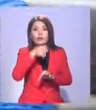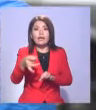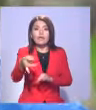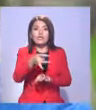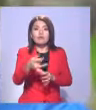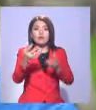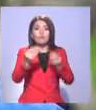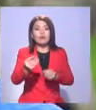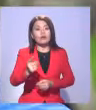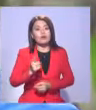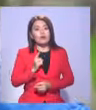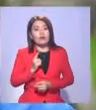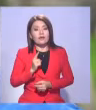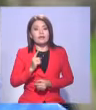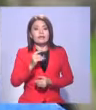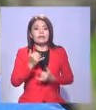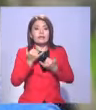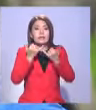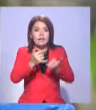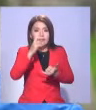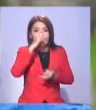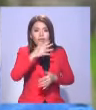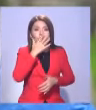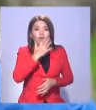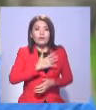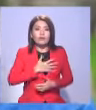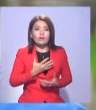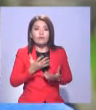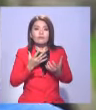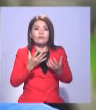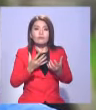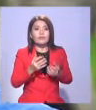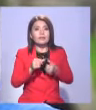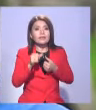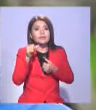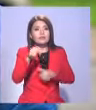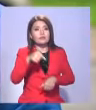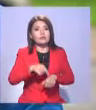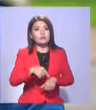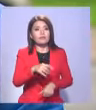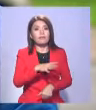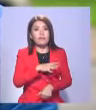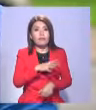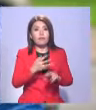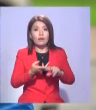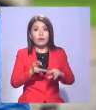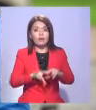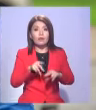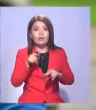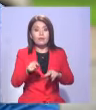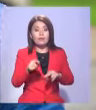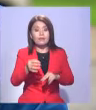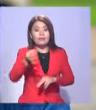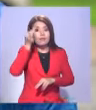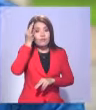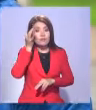күнін күтіп, бір елге деген, жерге деген сүйіспеншіліктің бір ерекше бір сезімде болатын едік. Сол кезбен бізге